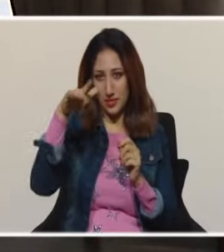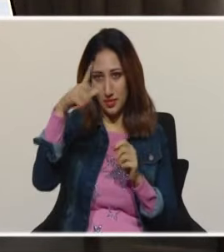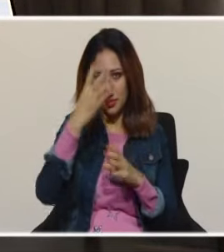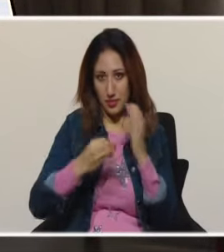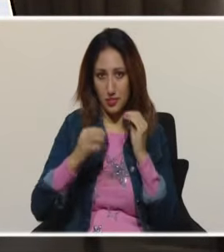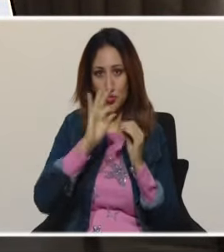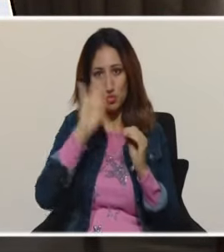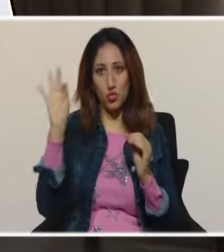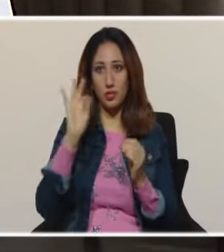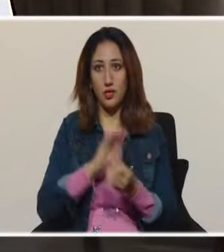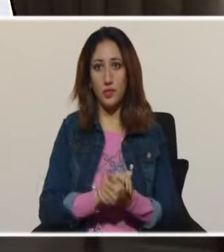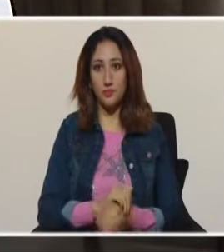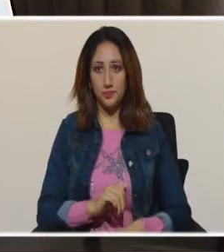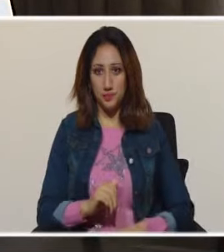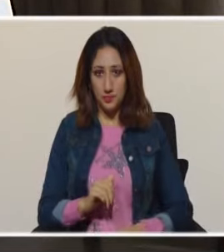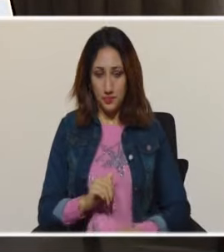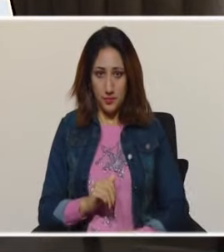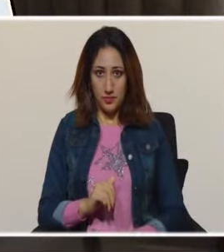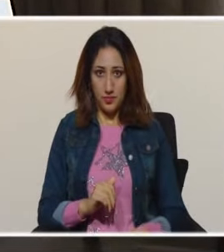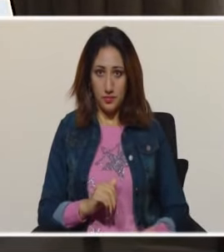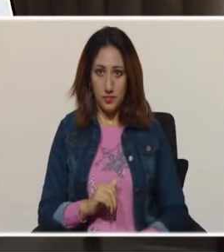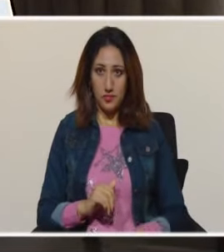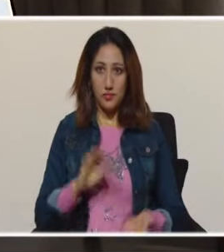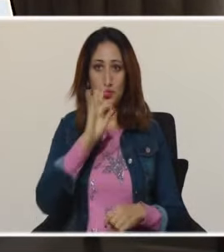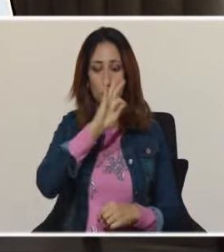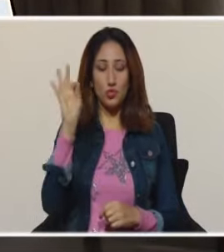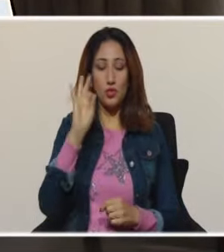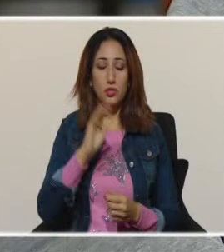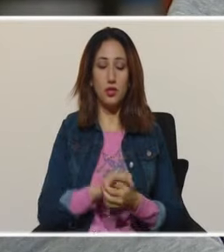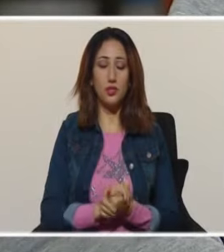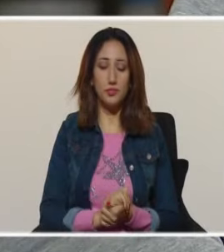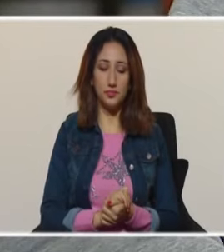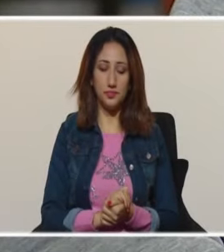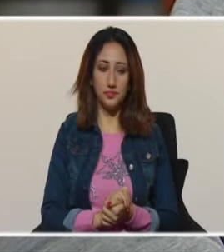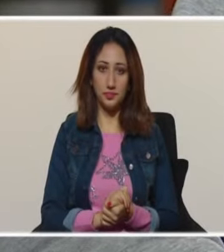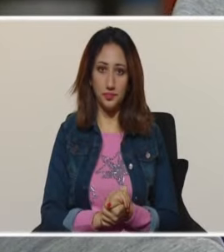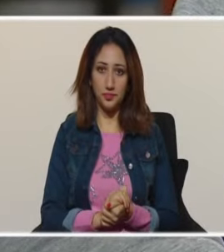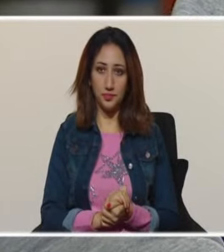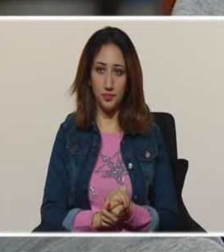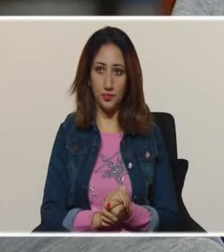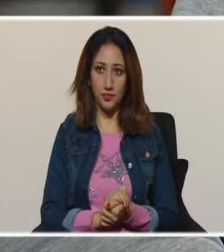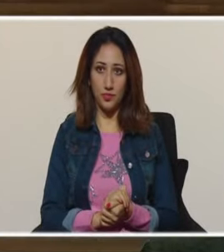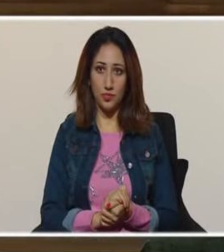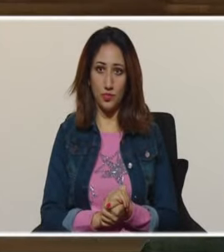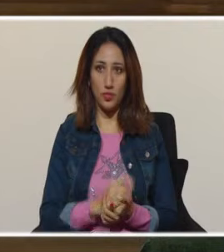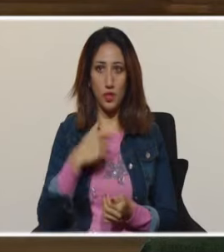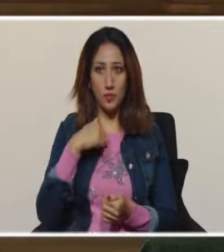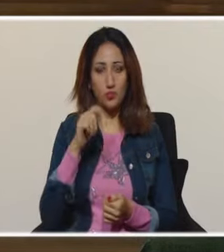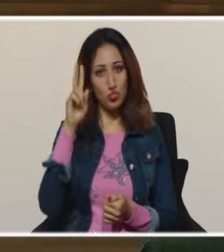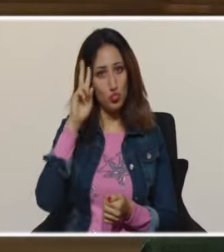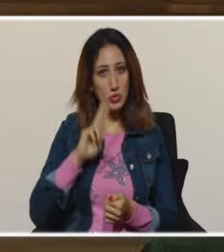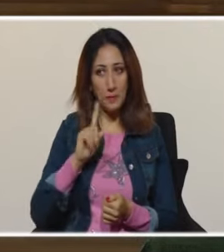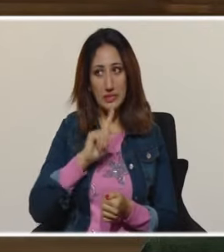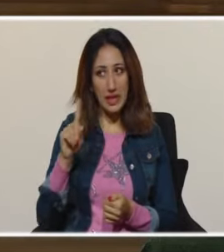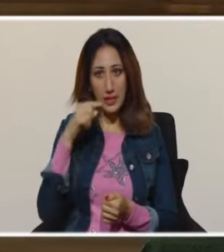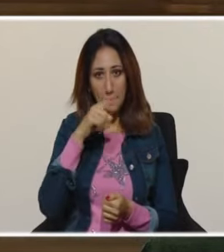يعني شغالة، كانت شغالة في التبريد والتكييف، وحاليا شغالة في التوك توك. أنا مش مصدق الحقيقة، نفسي إنك